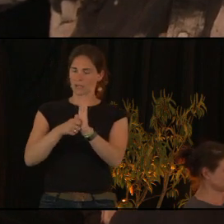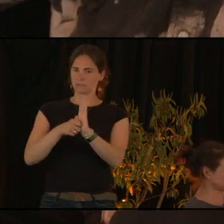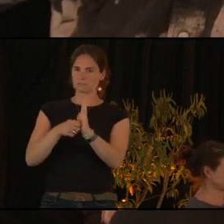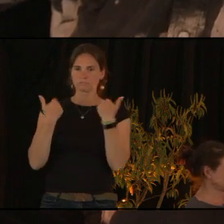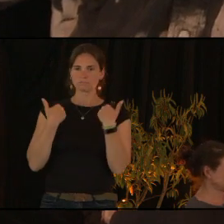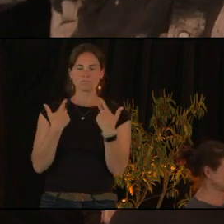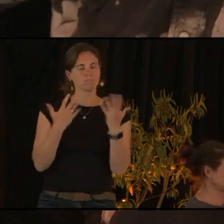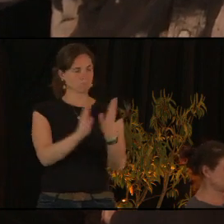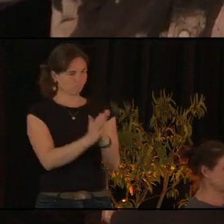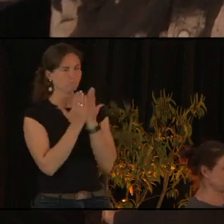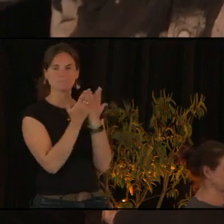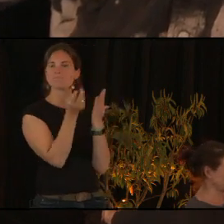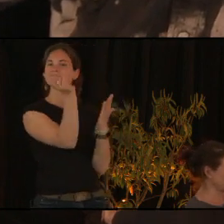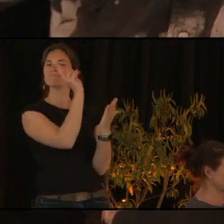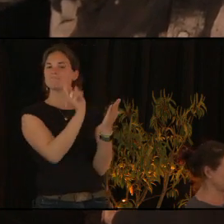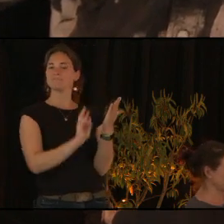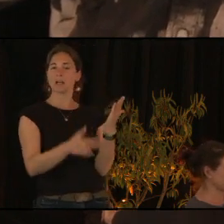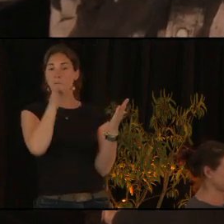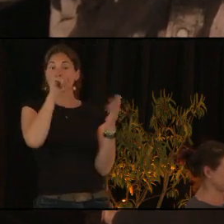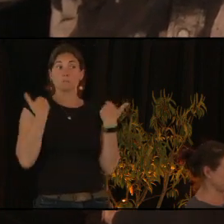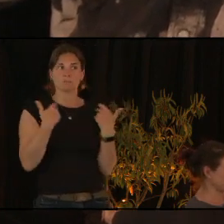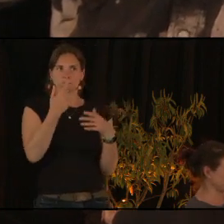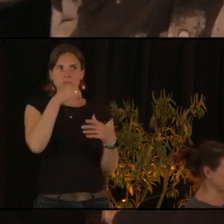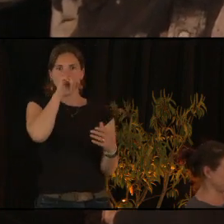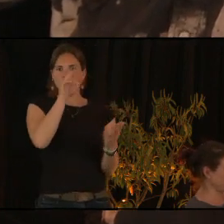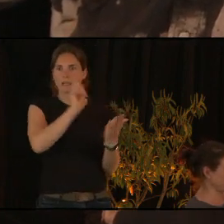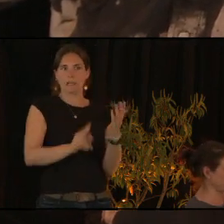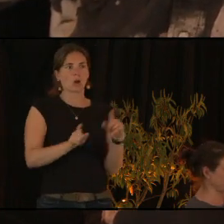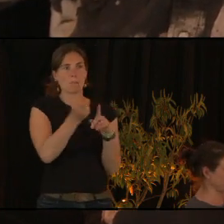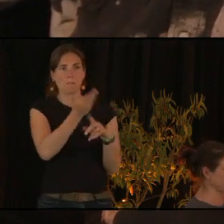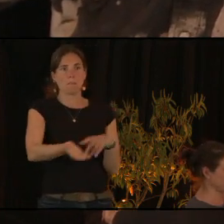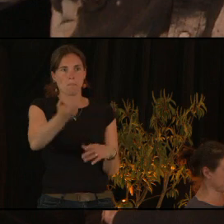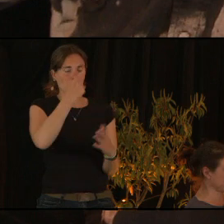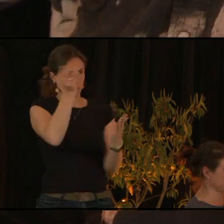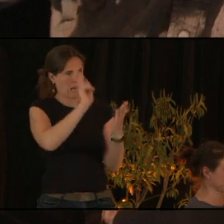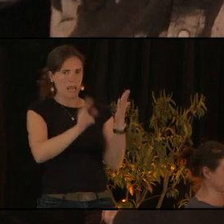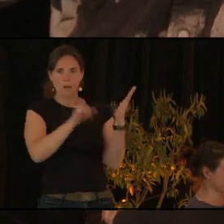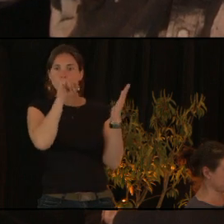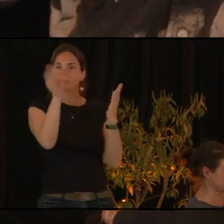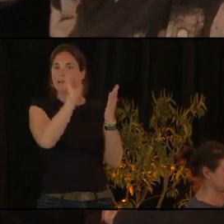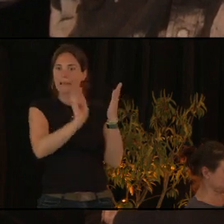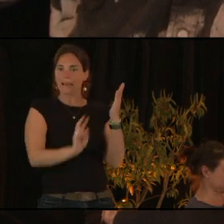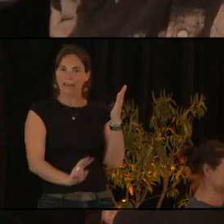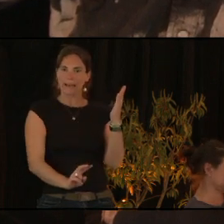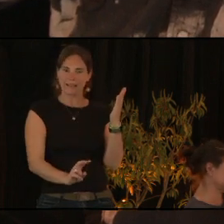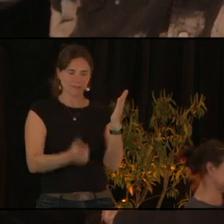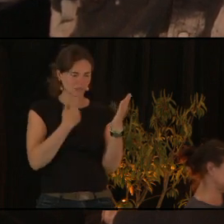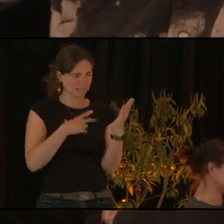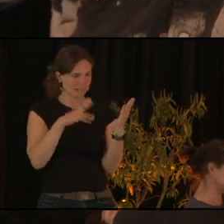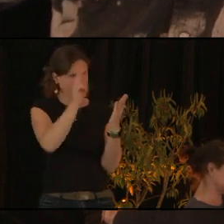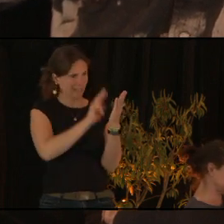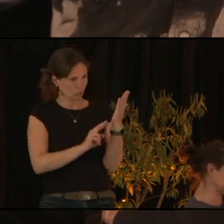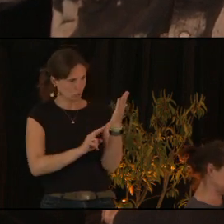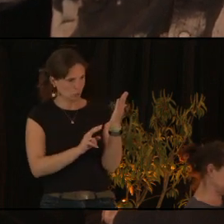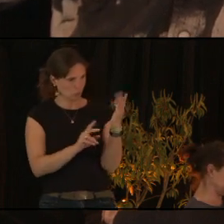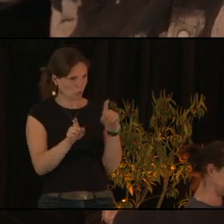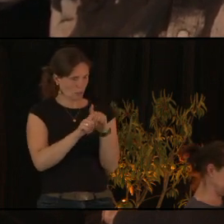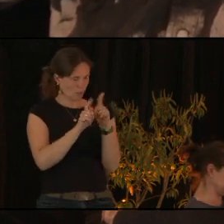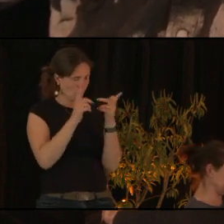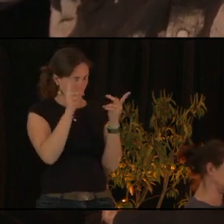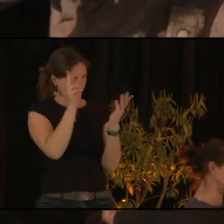au langage. Enfin, je voulais questionner deux choses, le rapport au langage et à l'animalité aussi. Et donc, il y avait ces choses-là. Et ce que je trouve